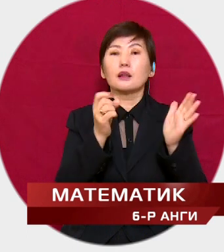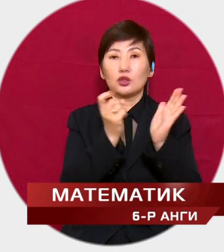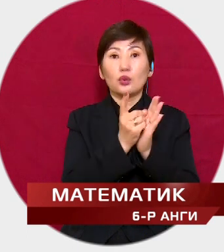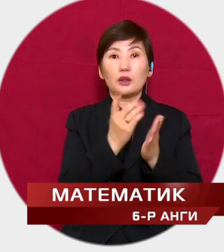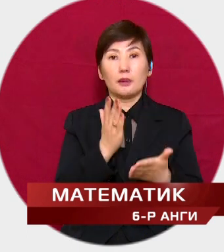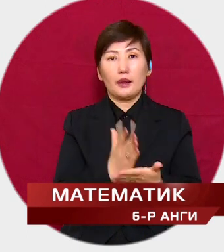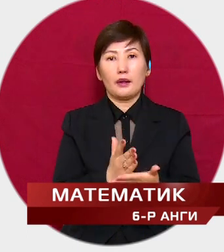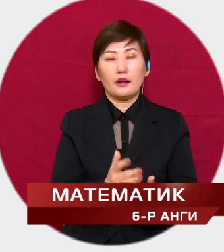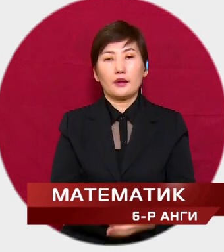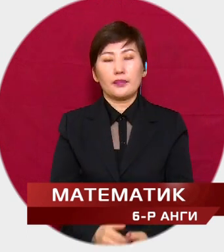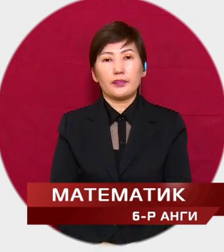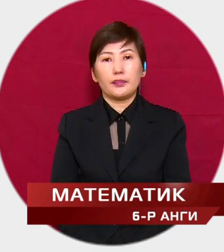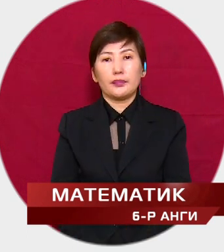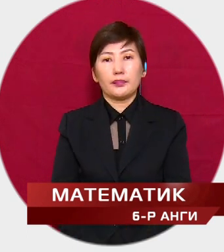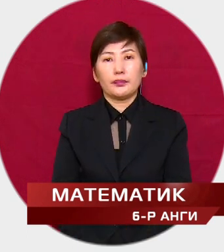маа.